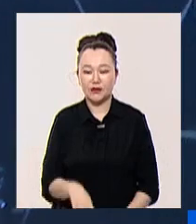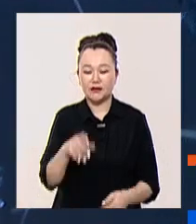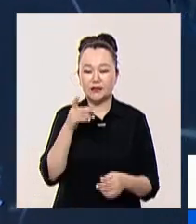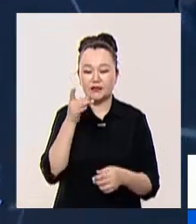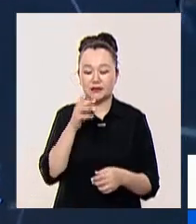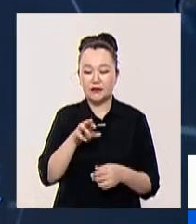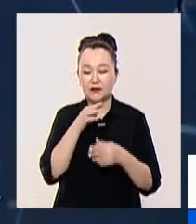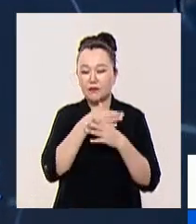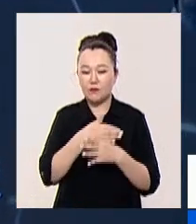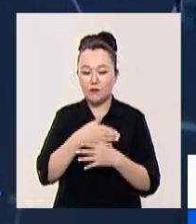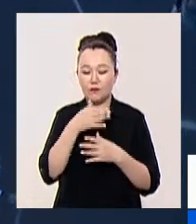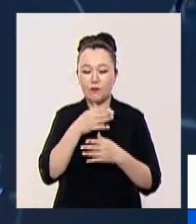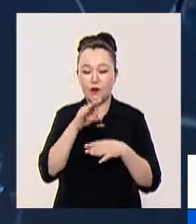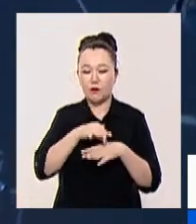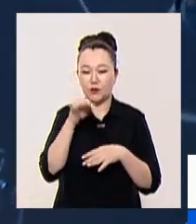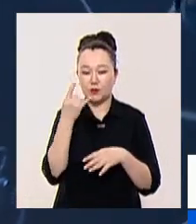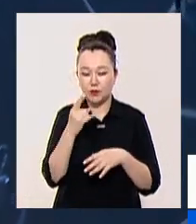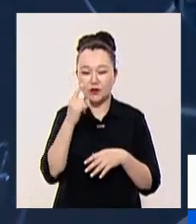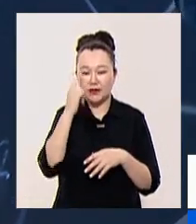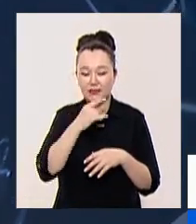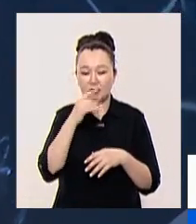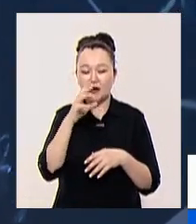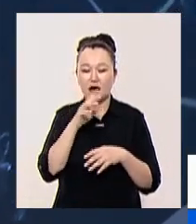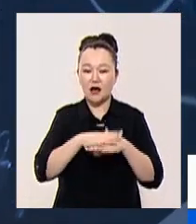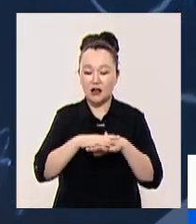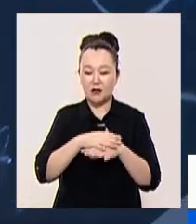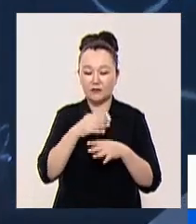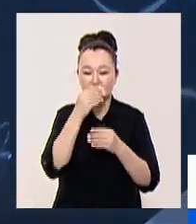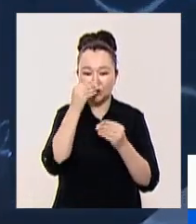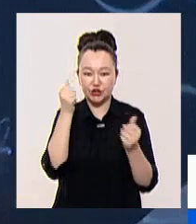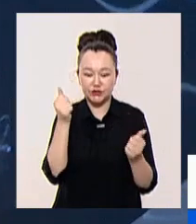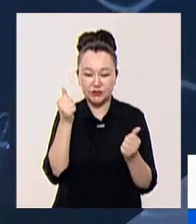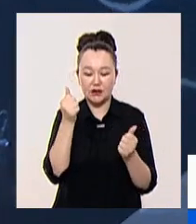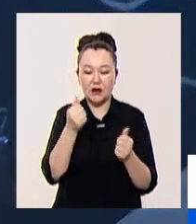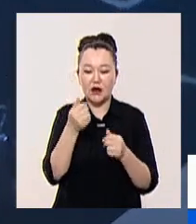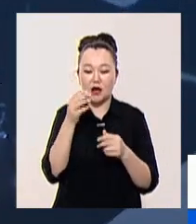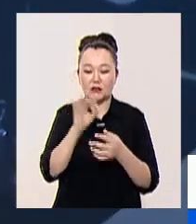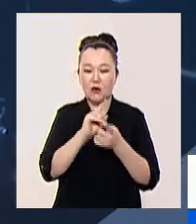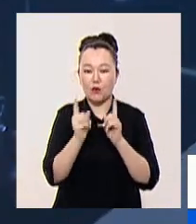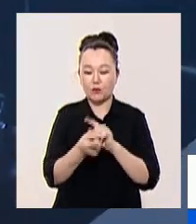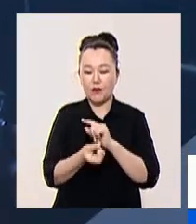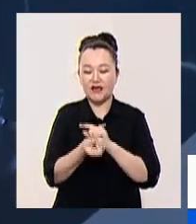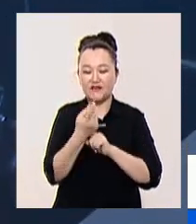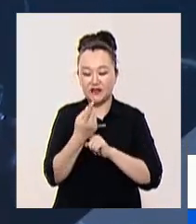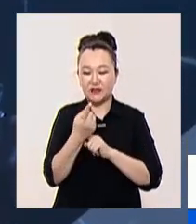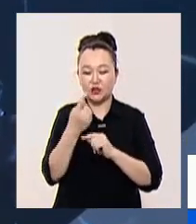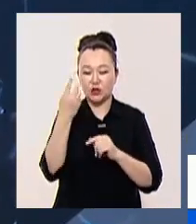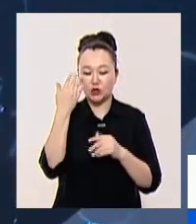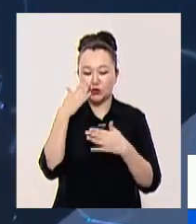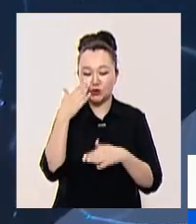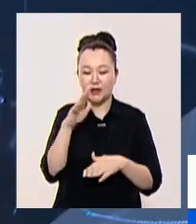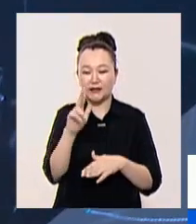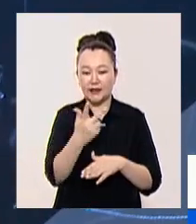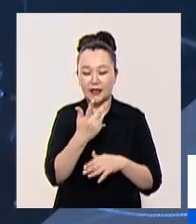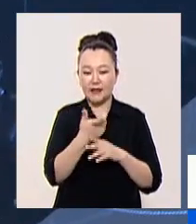Заявка о помощи больному ребенку в фонд «Казахстан Халкна» бесследно исчезла, а вместо нее появилось 3 чужих.